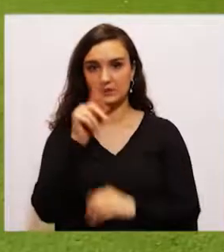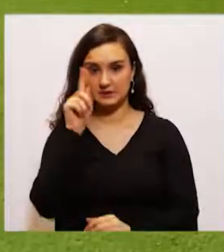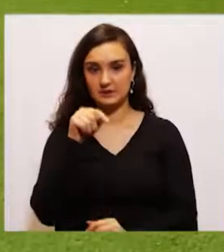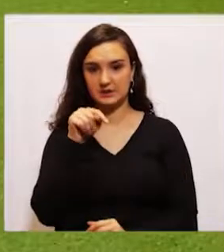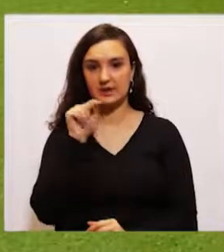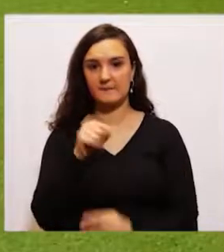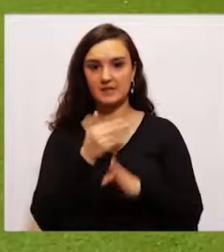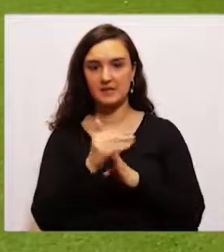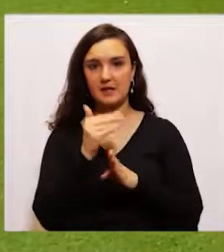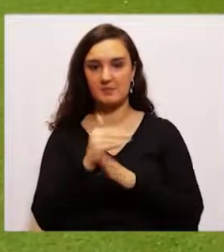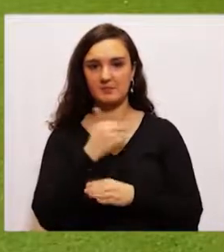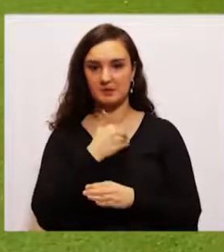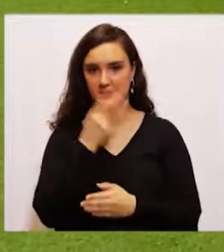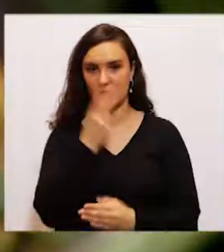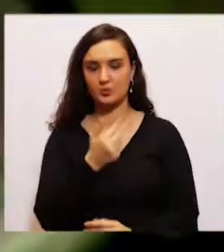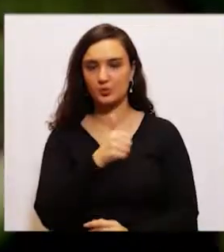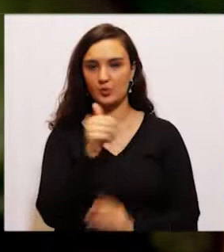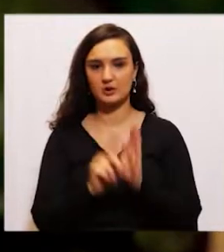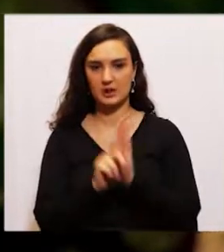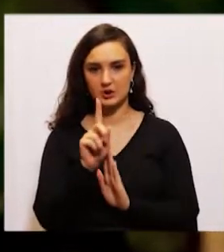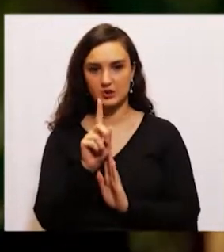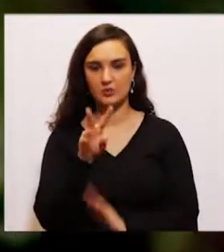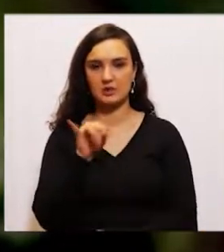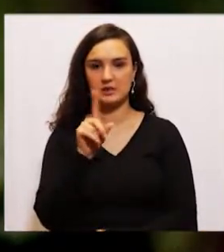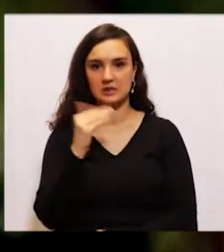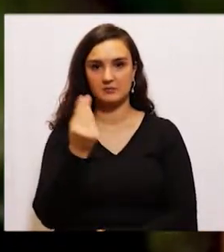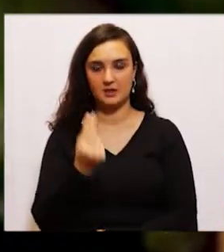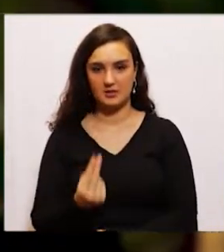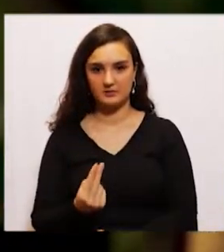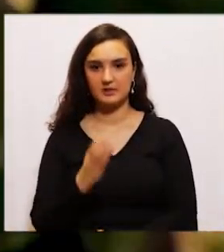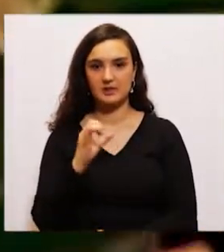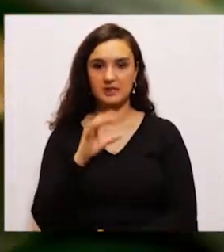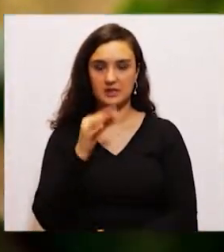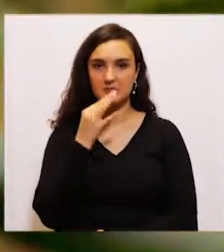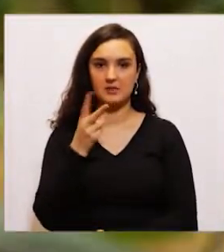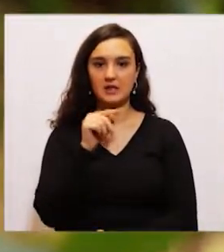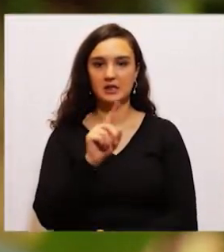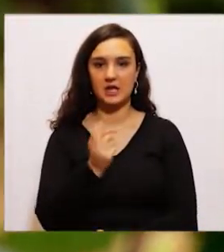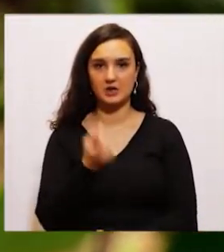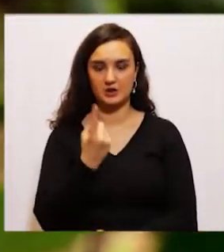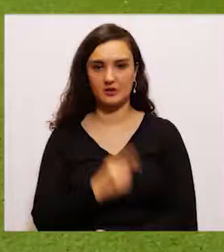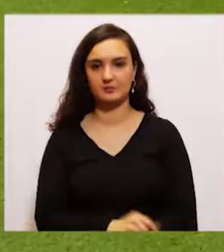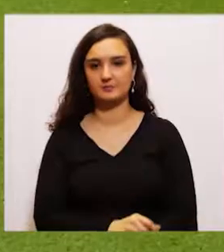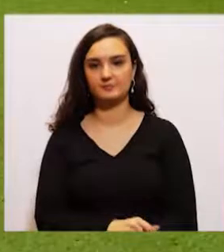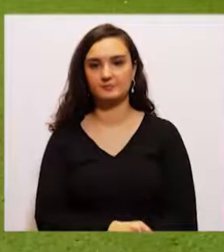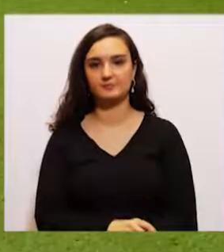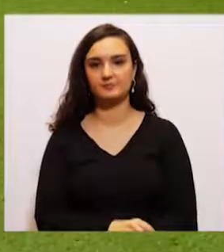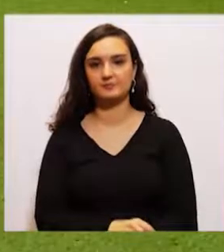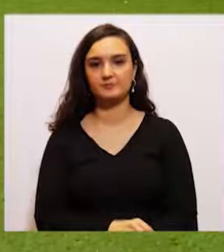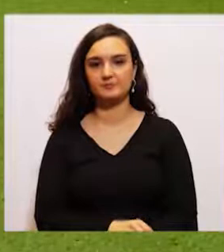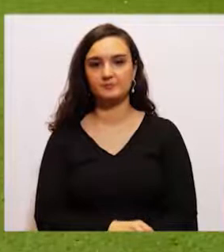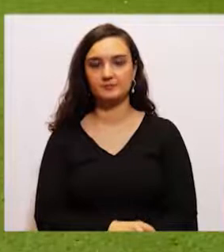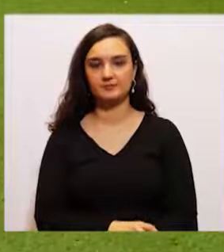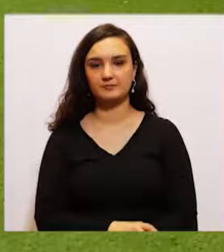ახლა? მას ეტაპები მინდა ნახოთ. როგორ დაიწყო ლიზით ხატვა სესილმა და მერე იქ რა გაჩდა?